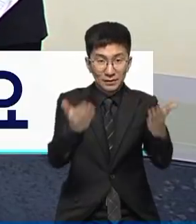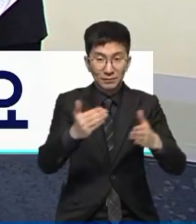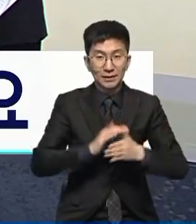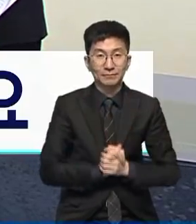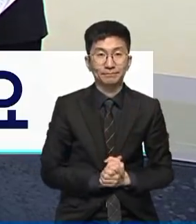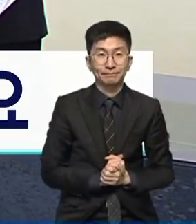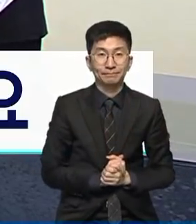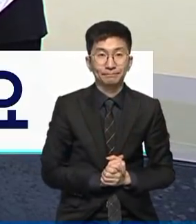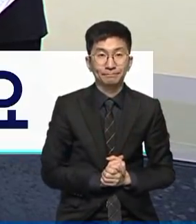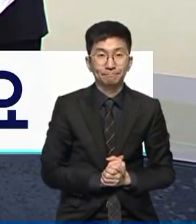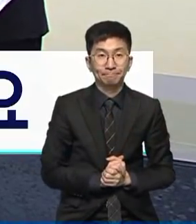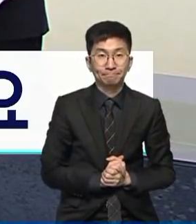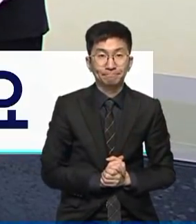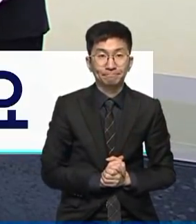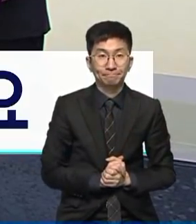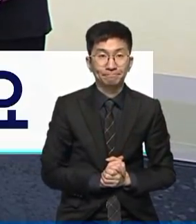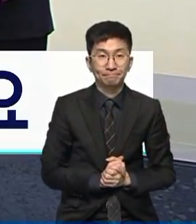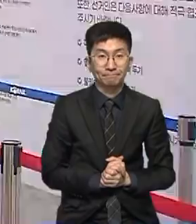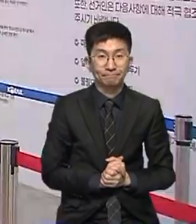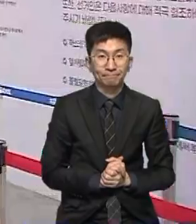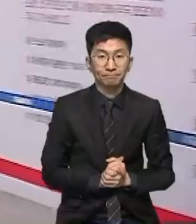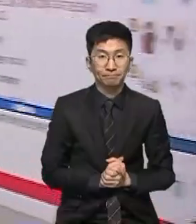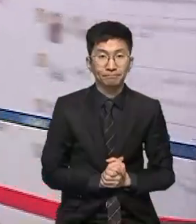자세히 설명하겠습니다.